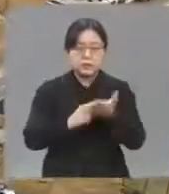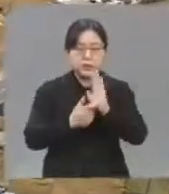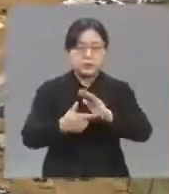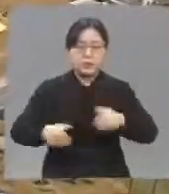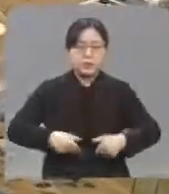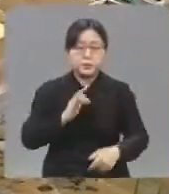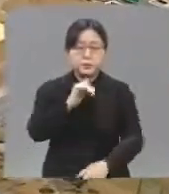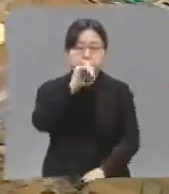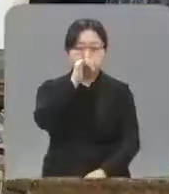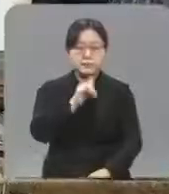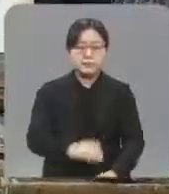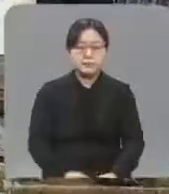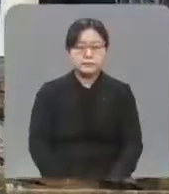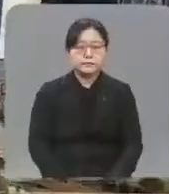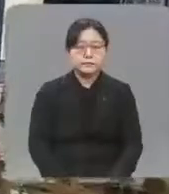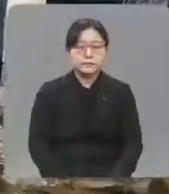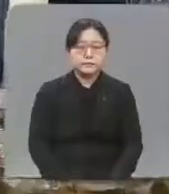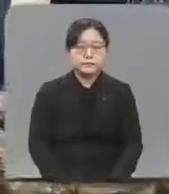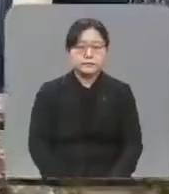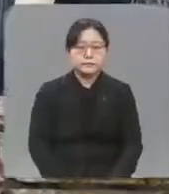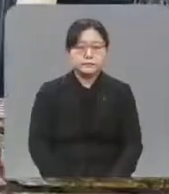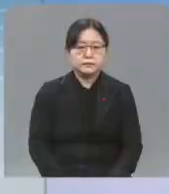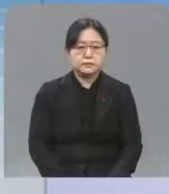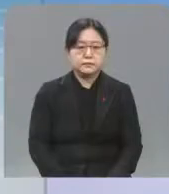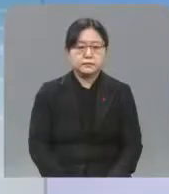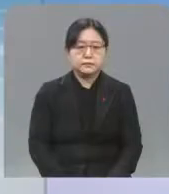한다고 주장했습니다.